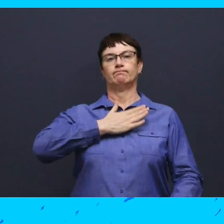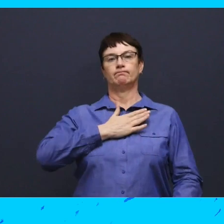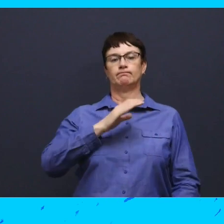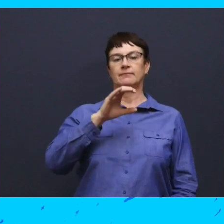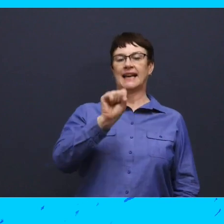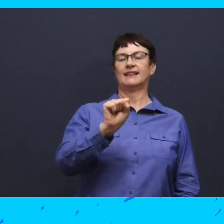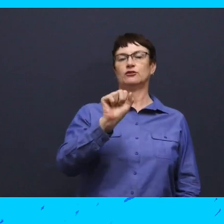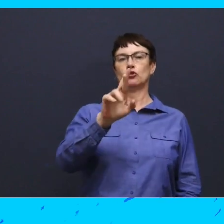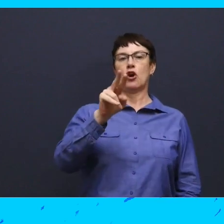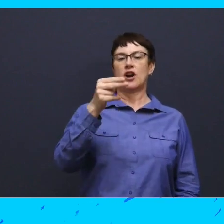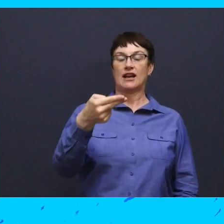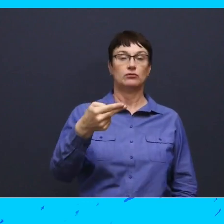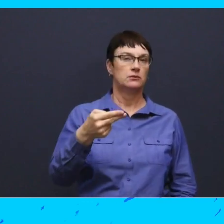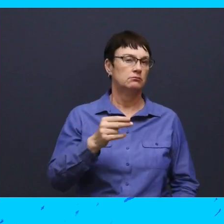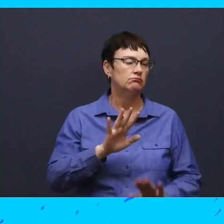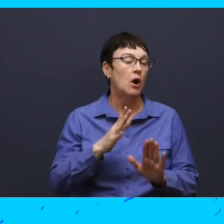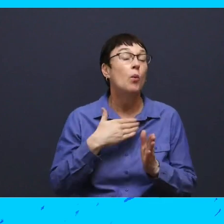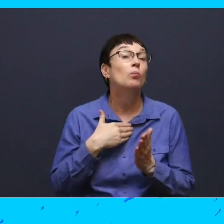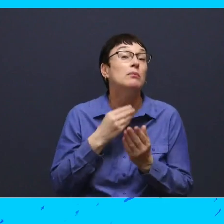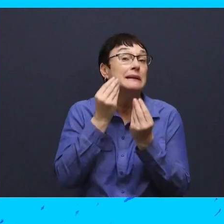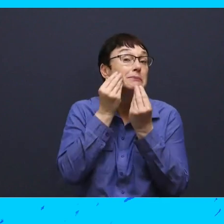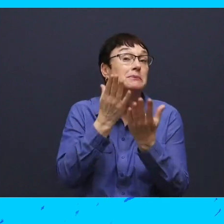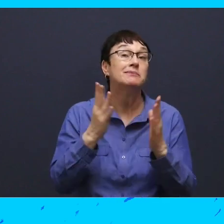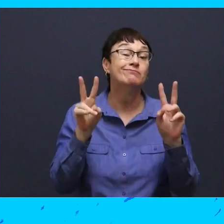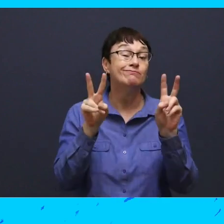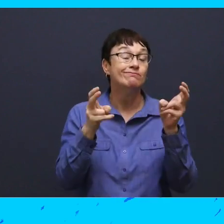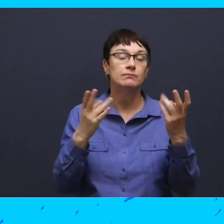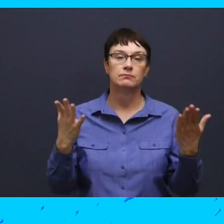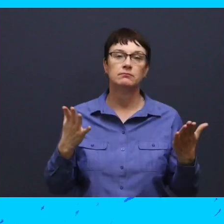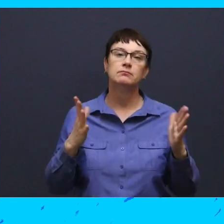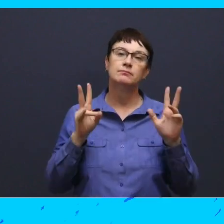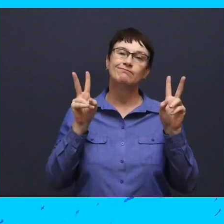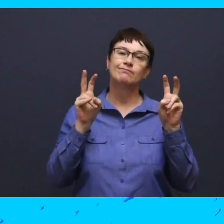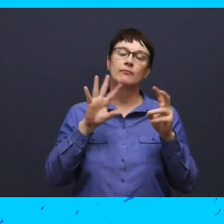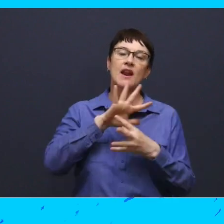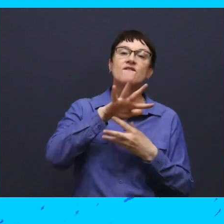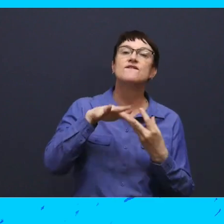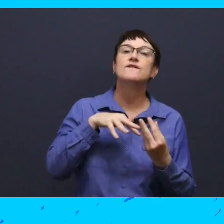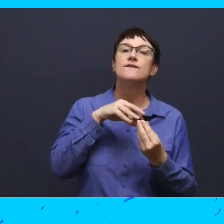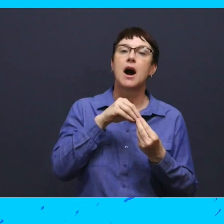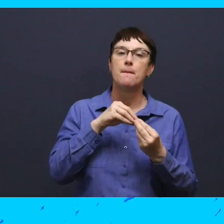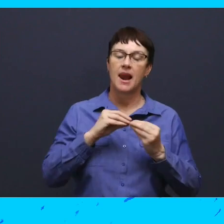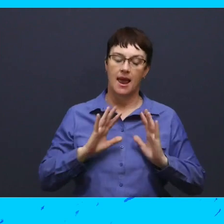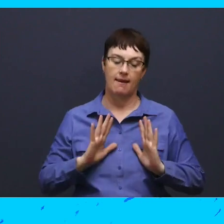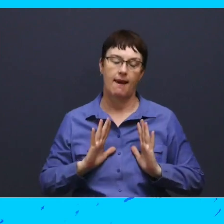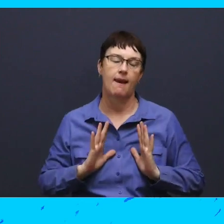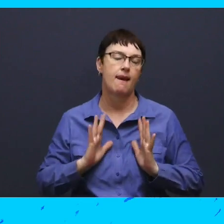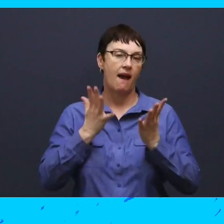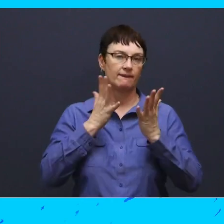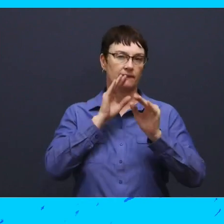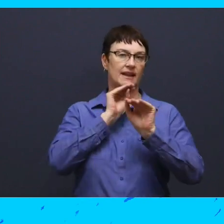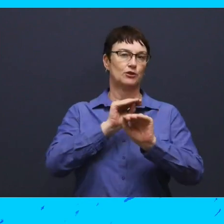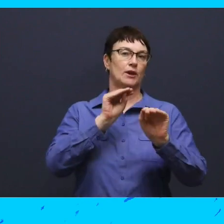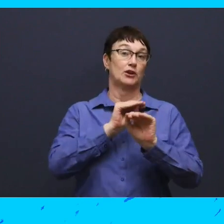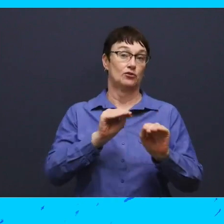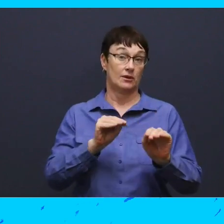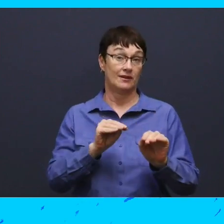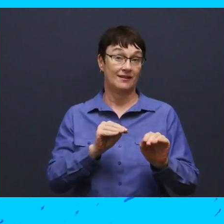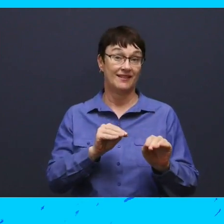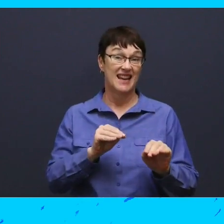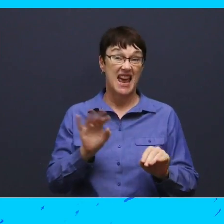Et nous demandons est-ce qu'on peut travailler sur une autre formation